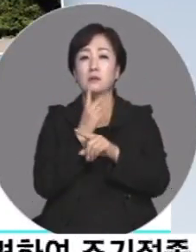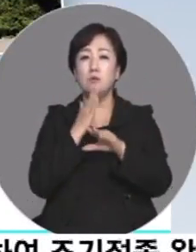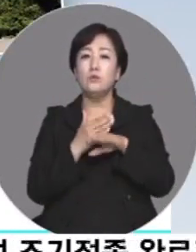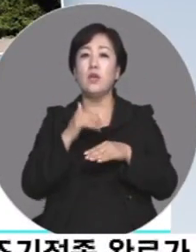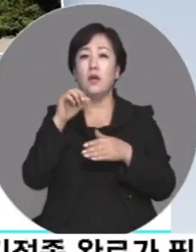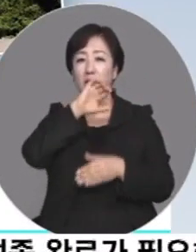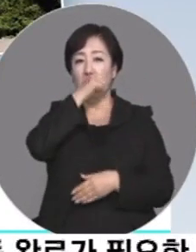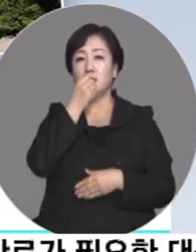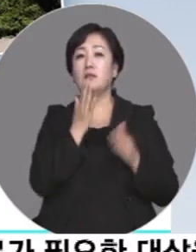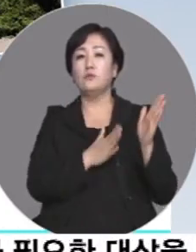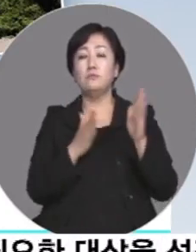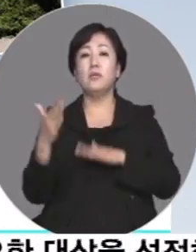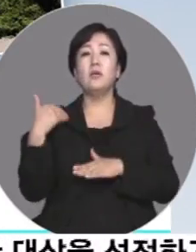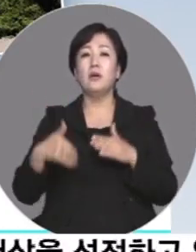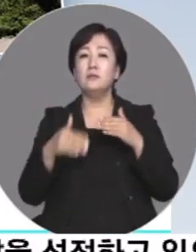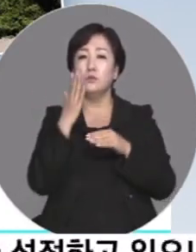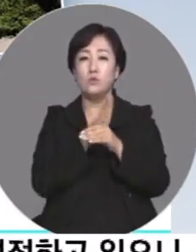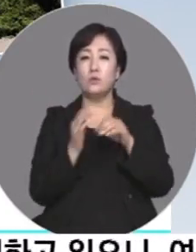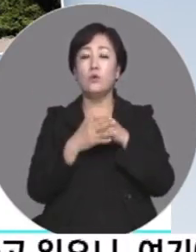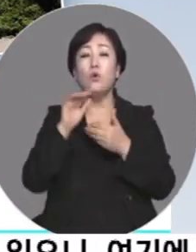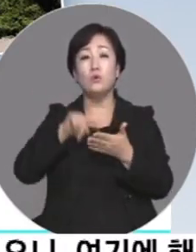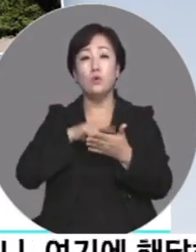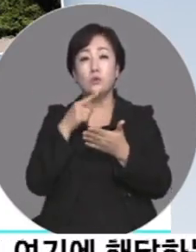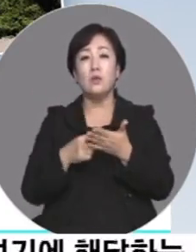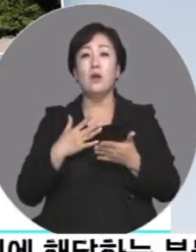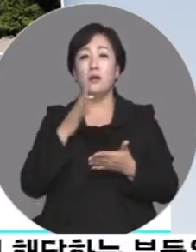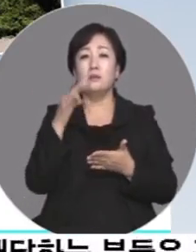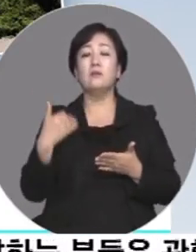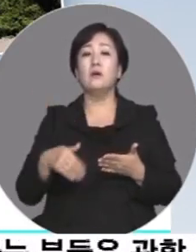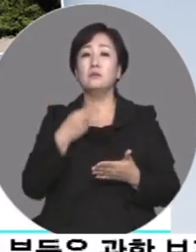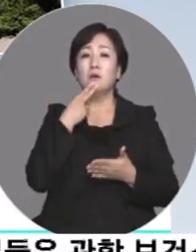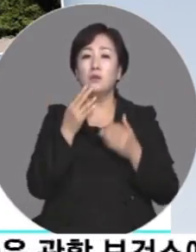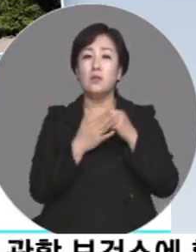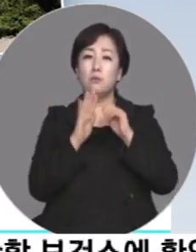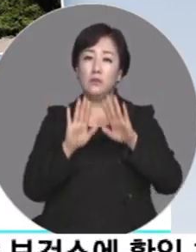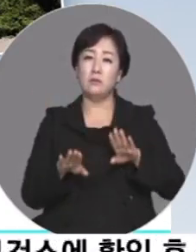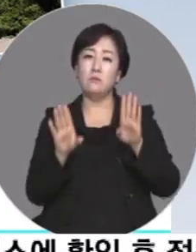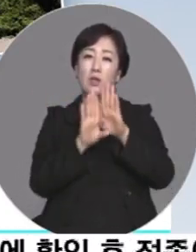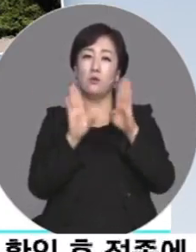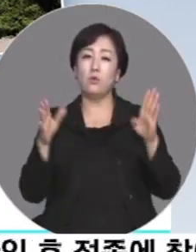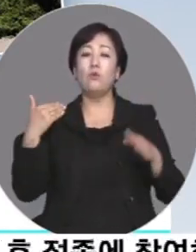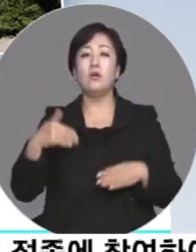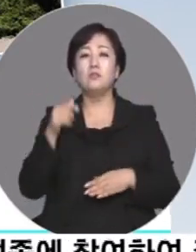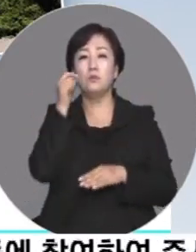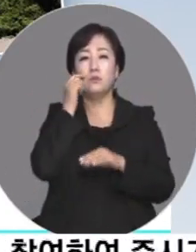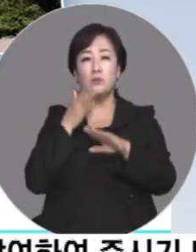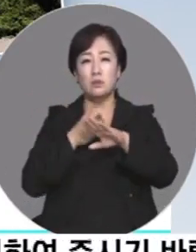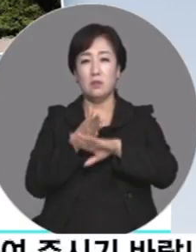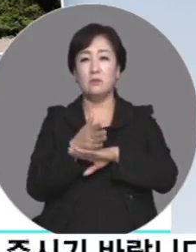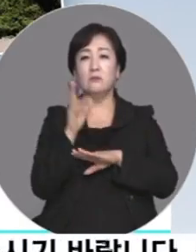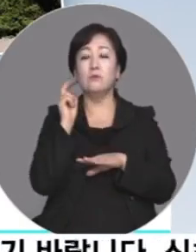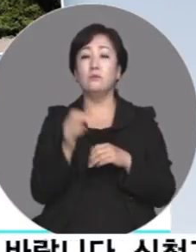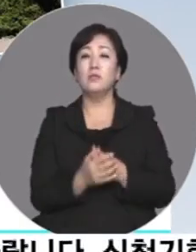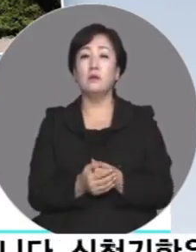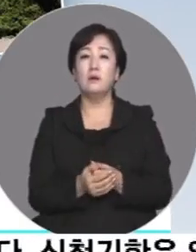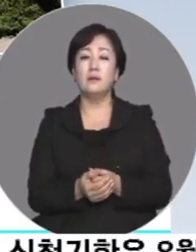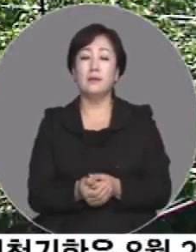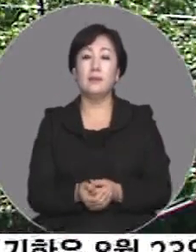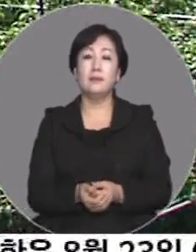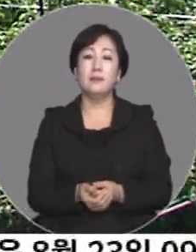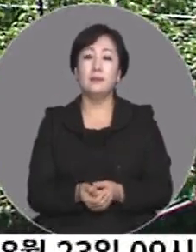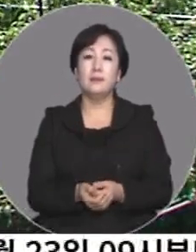데다가 토지 매입도 아직 이루어지지 못해 이대로라면 정상 개교는 어려울 전망입니다. 신혜지 기자입니다.